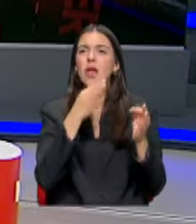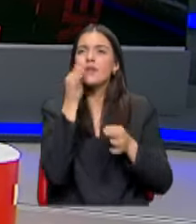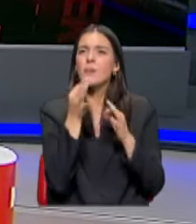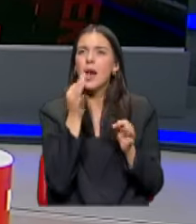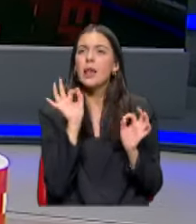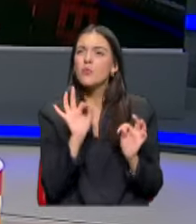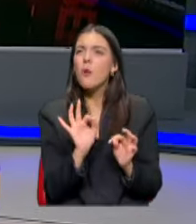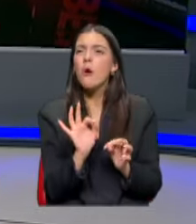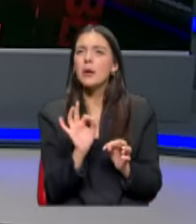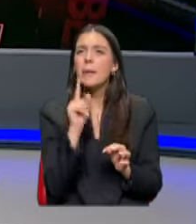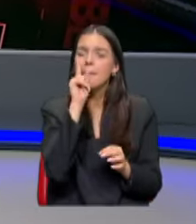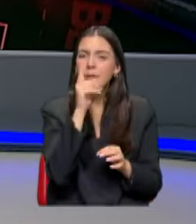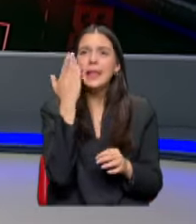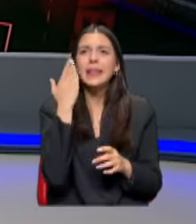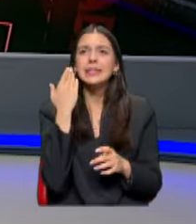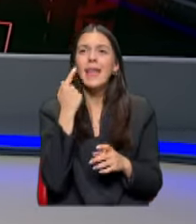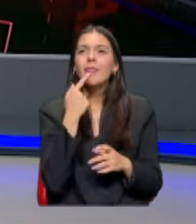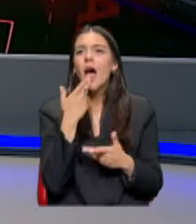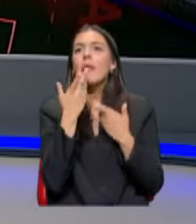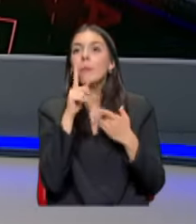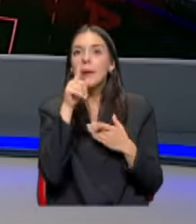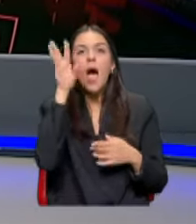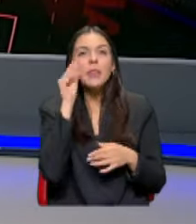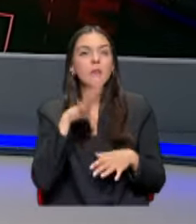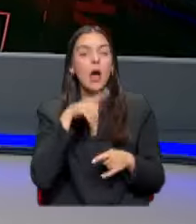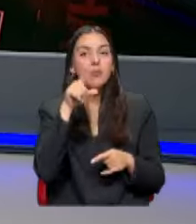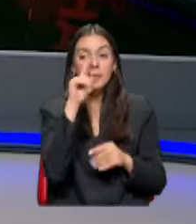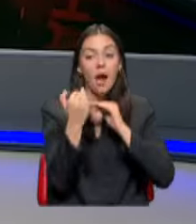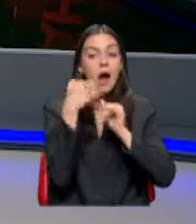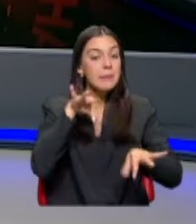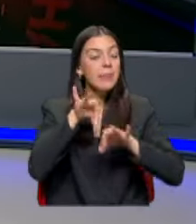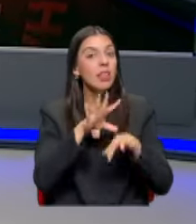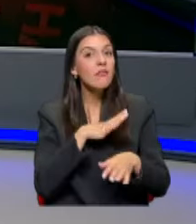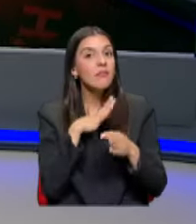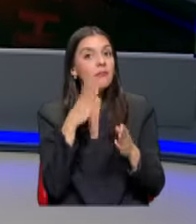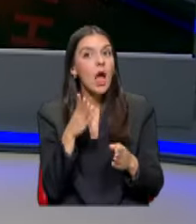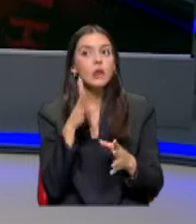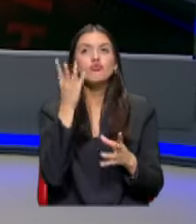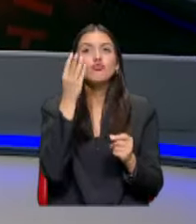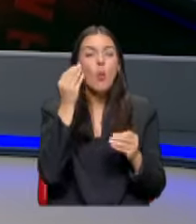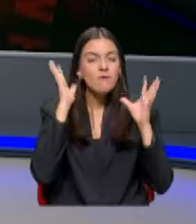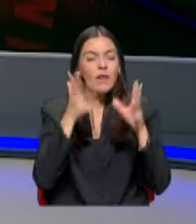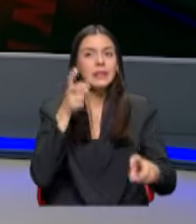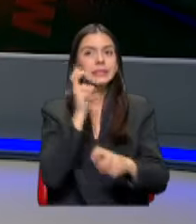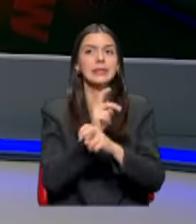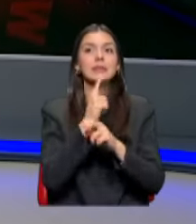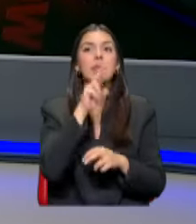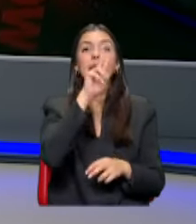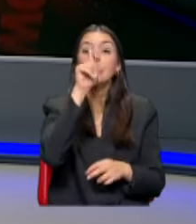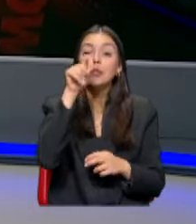böyle bir şekilde izleyin diye vermiyoruz. Bir anlamı var bunun, bir arka planı var. Çoklu kriz deniyor